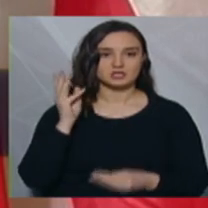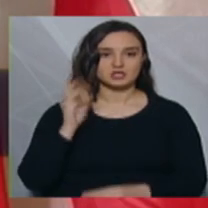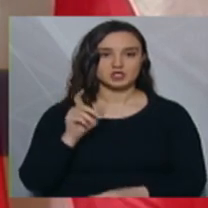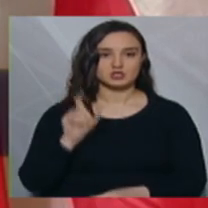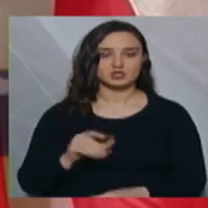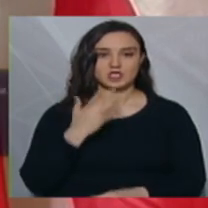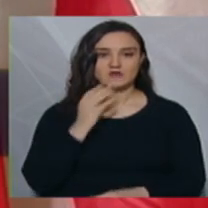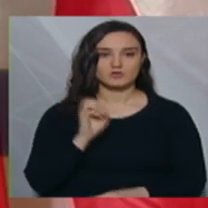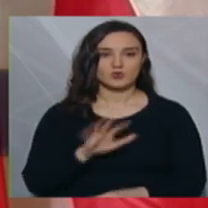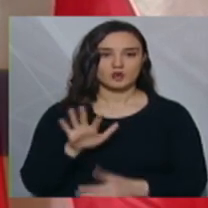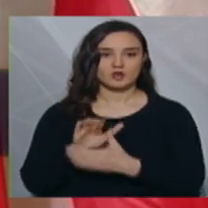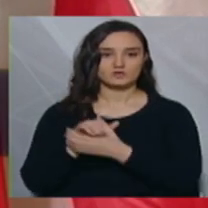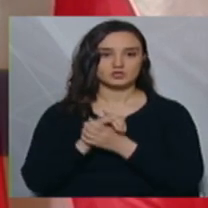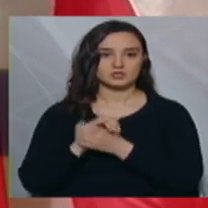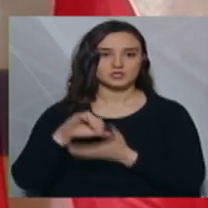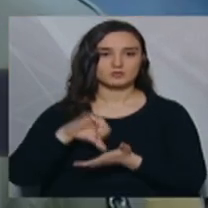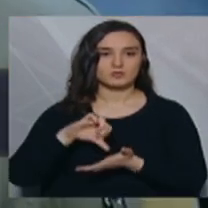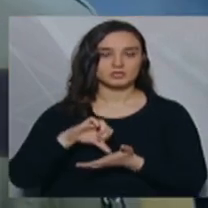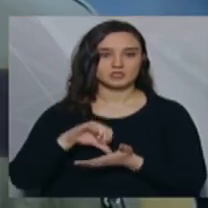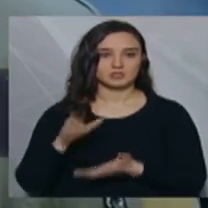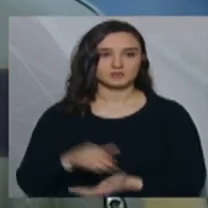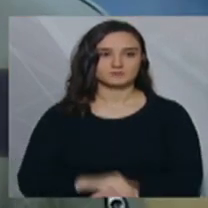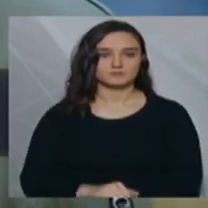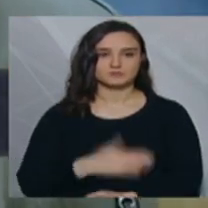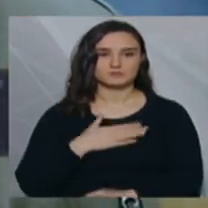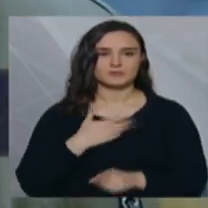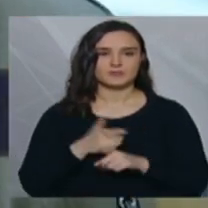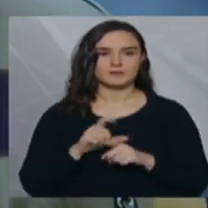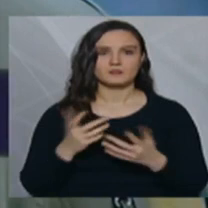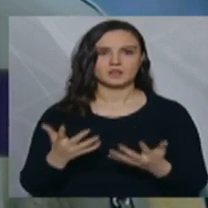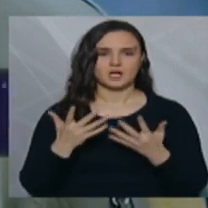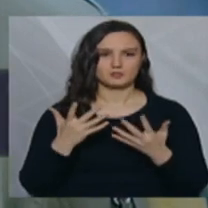და ევროკავშირის წარმომადგენლის სახით. ჩვენ ძალიან კაფიოდ ვამბობთ.